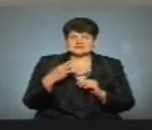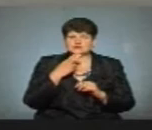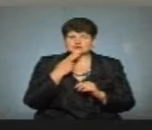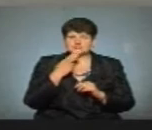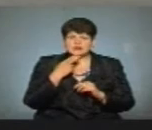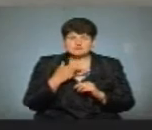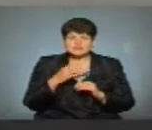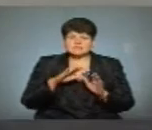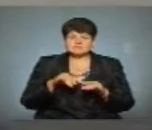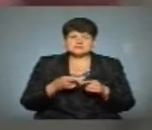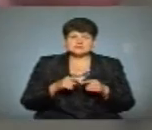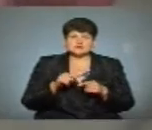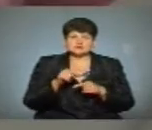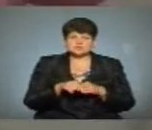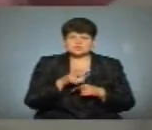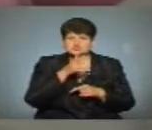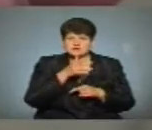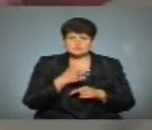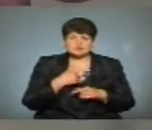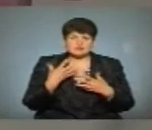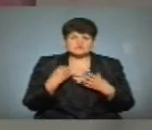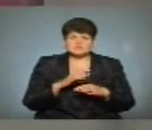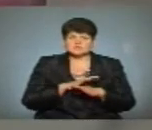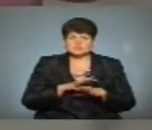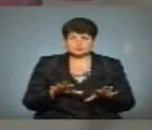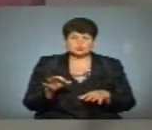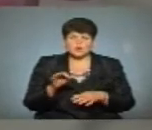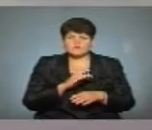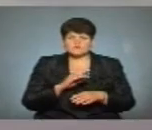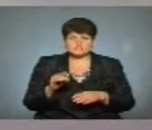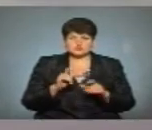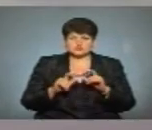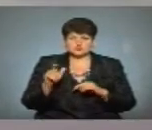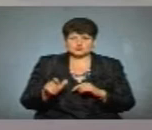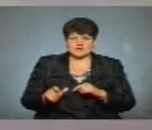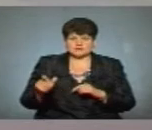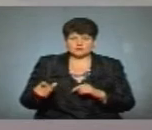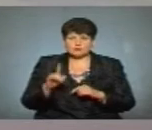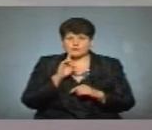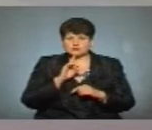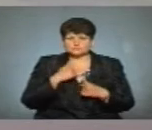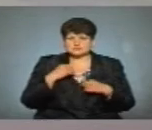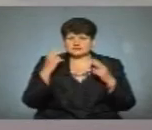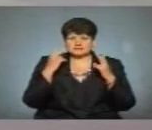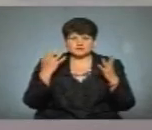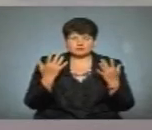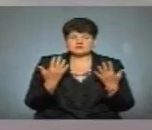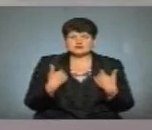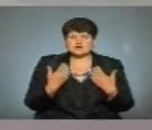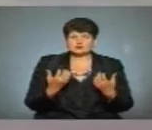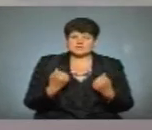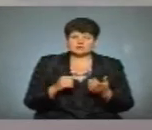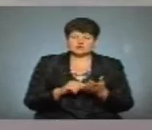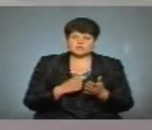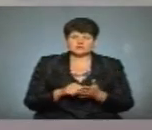червня, тому після цього часу я вже не буду офіційно студентом. Мені поки не відомо, чи я отримаю якусь довідку чи